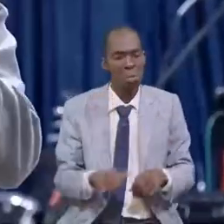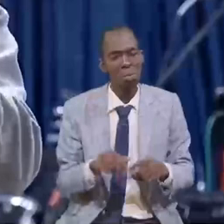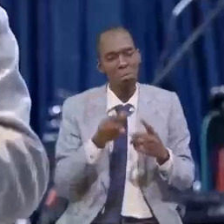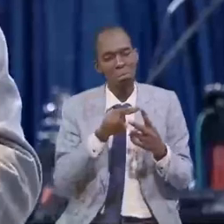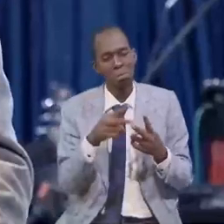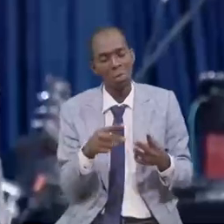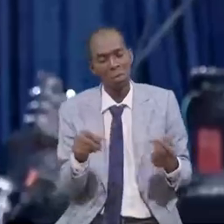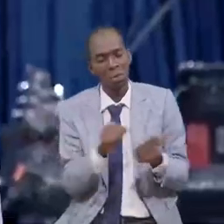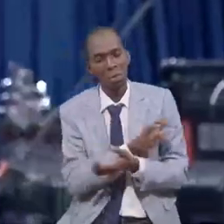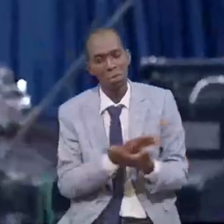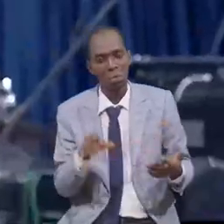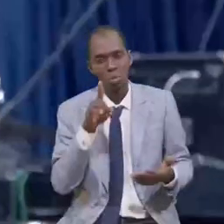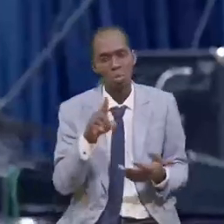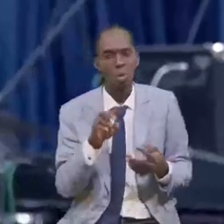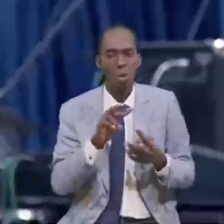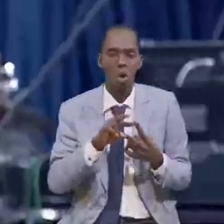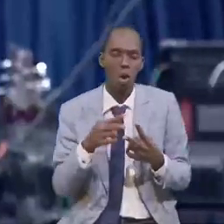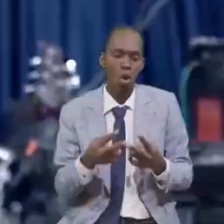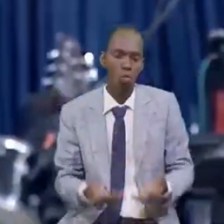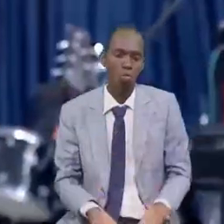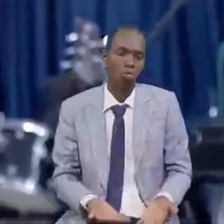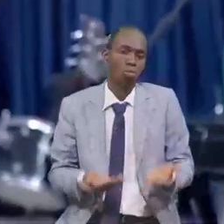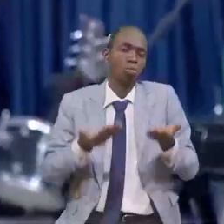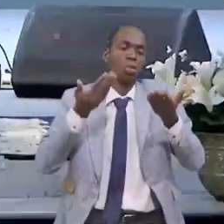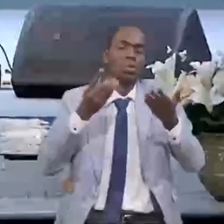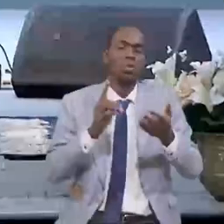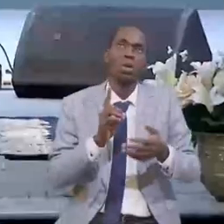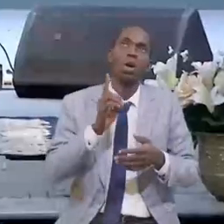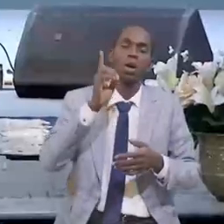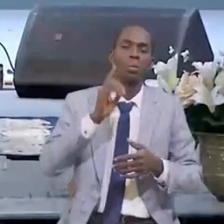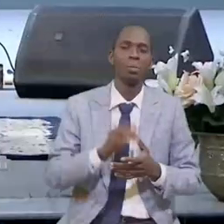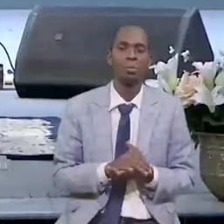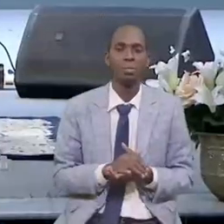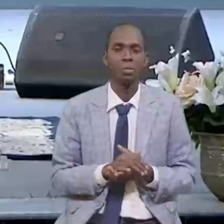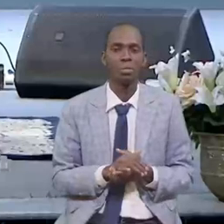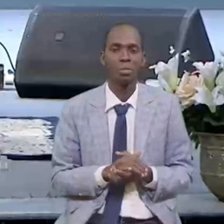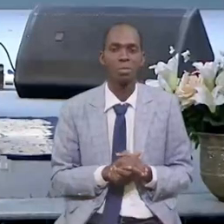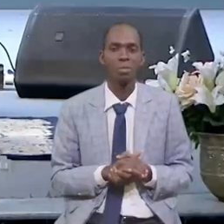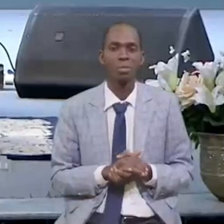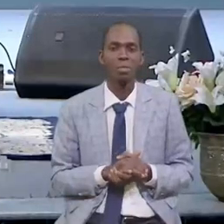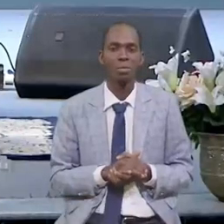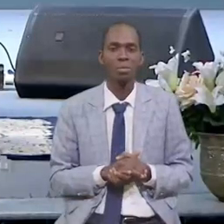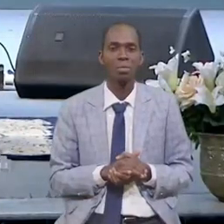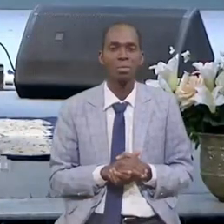Et les paroles que vous prononcez envers vous-même peuvent soit vous élever ou vous ruiner.